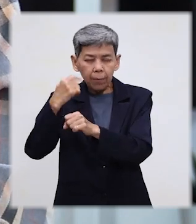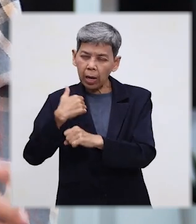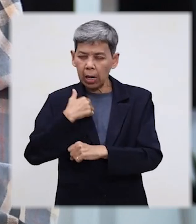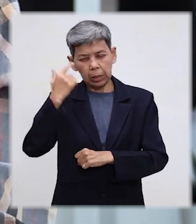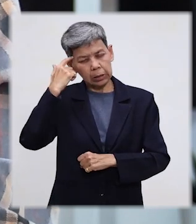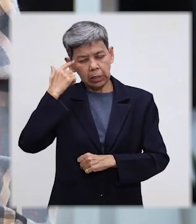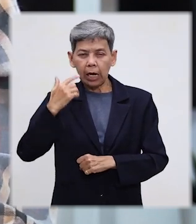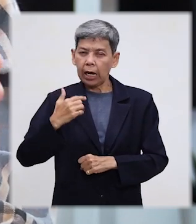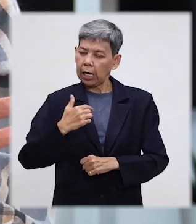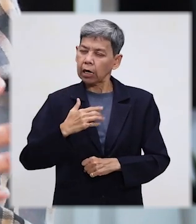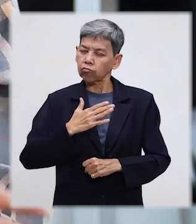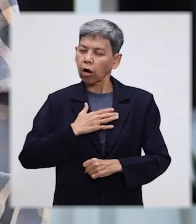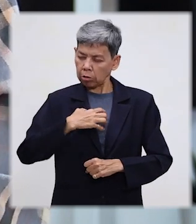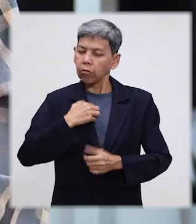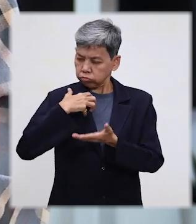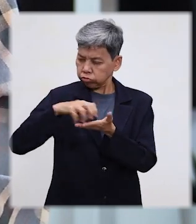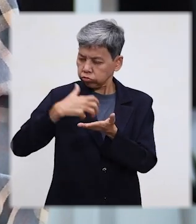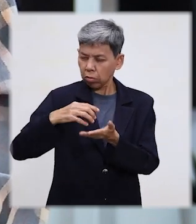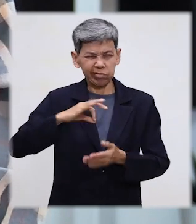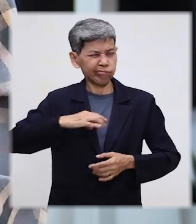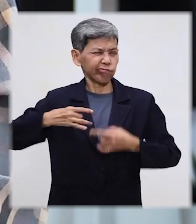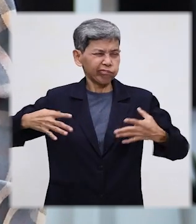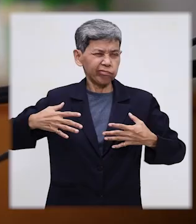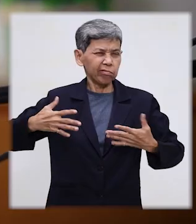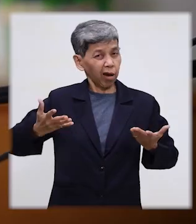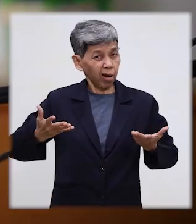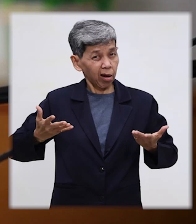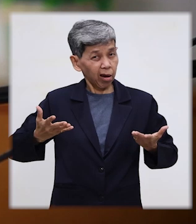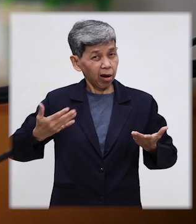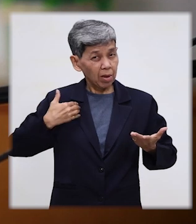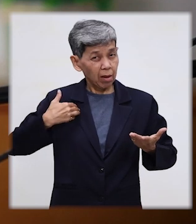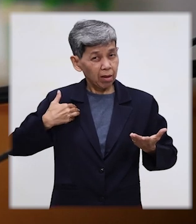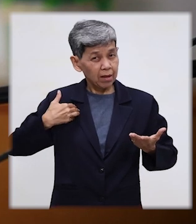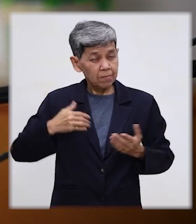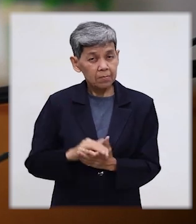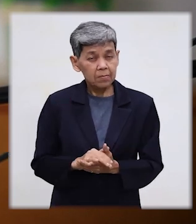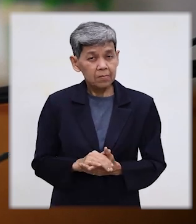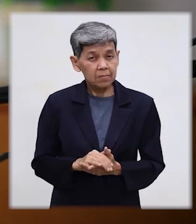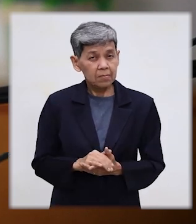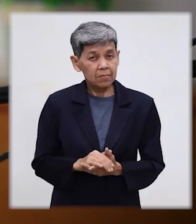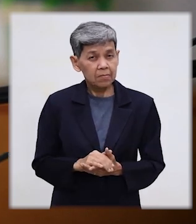ที่มันไม่ตรงกับสิ่งที่เราอยากจะเล่าเราก ็